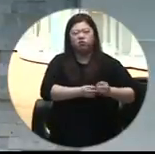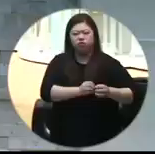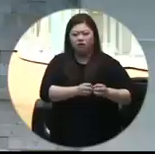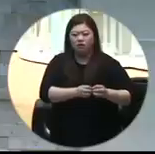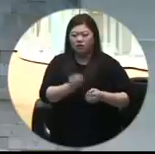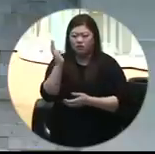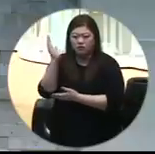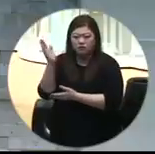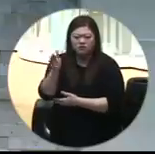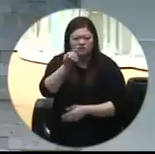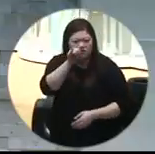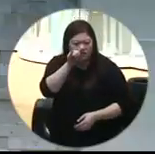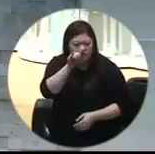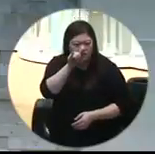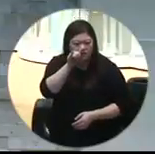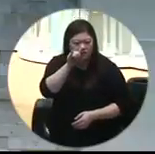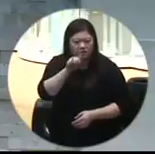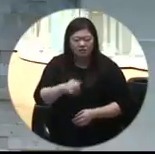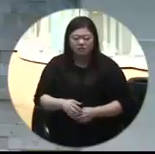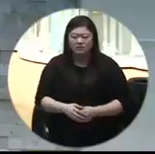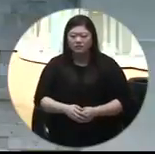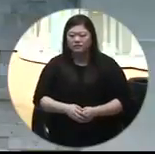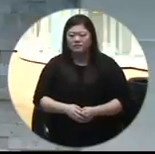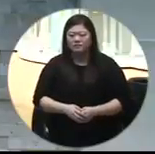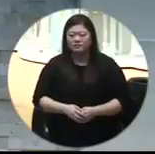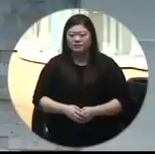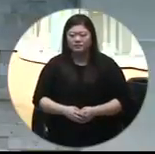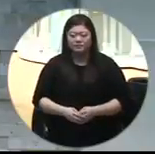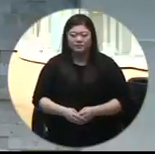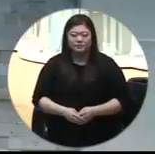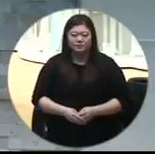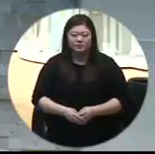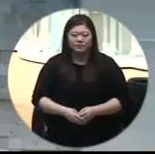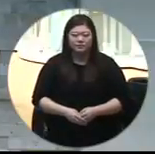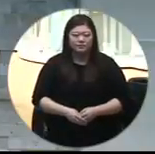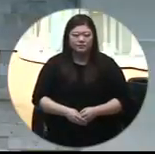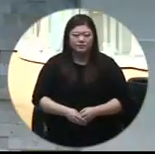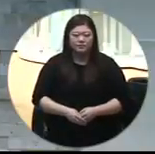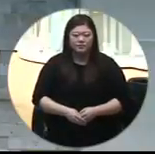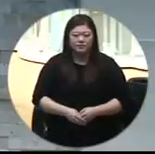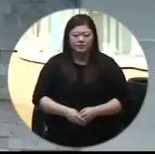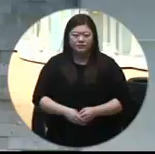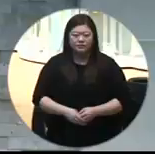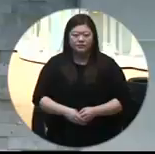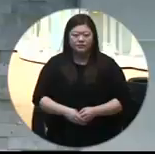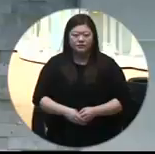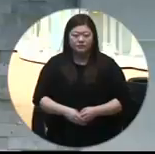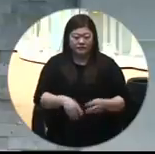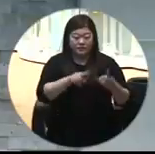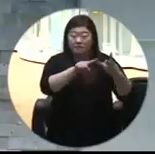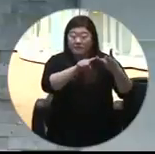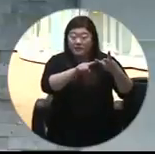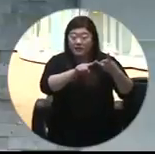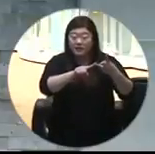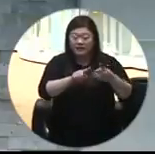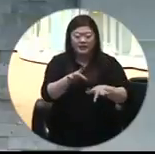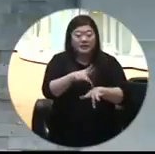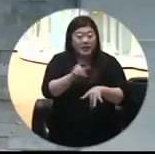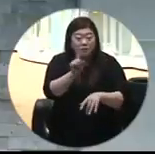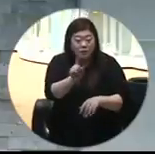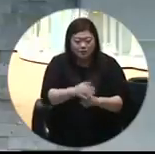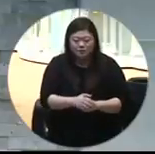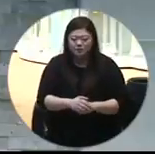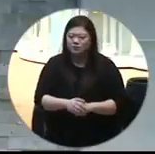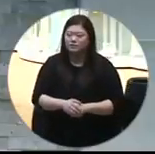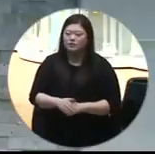이론을 가지고 속이는 그런 기독교 안에도 있습니다. 이들이 주장한 것은 뭐냐?